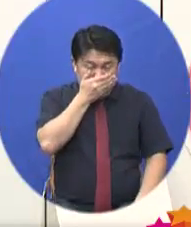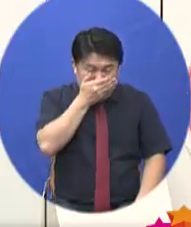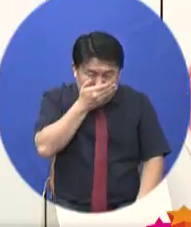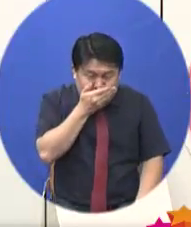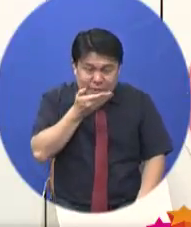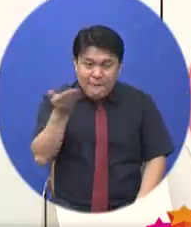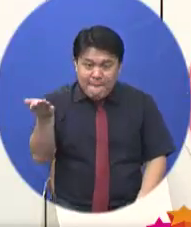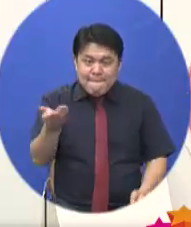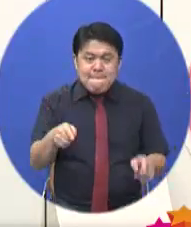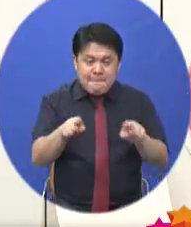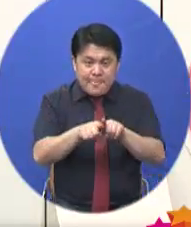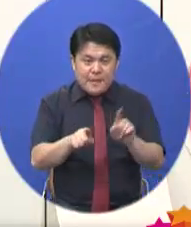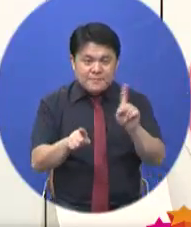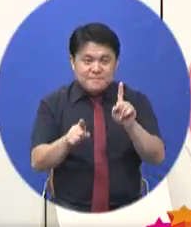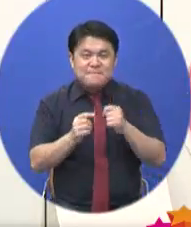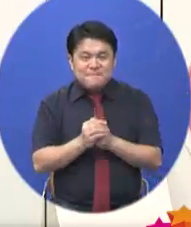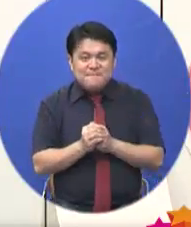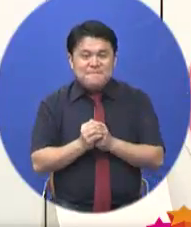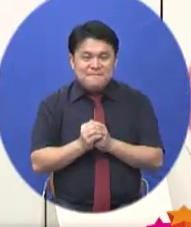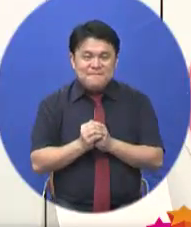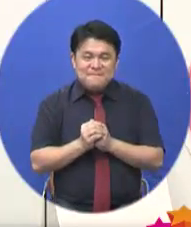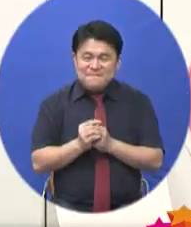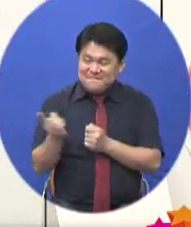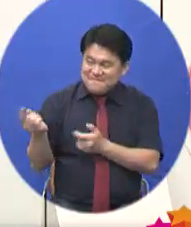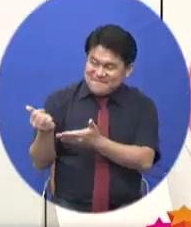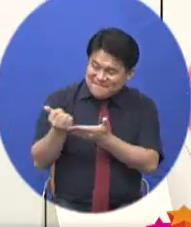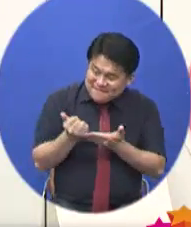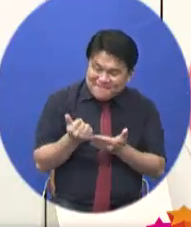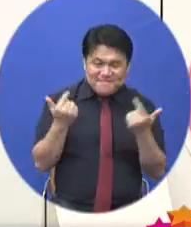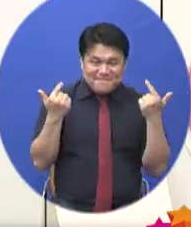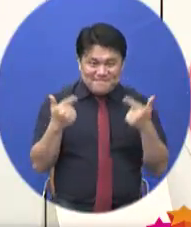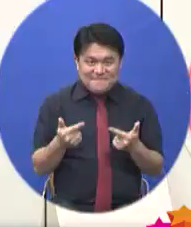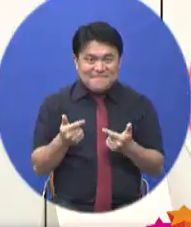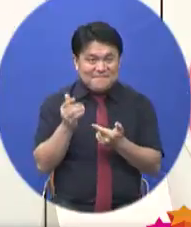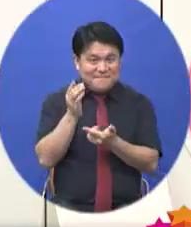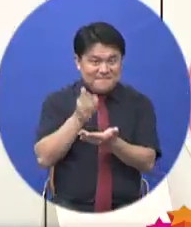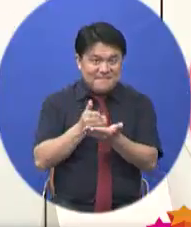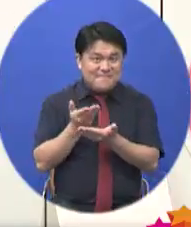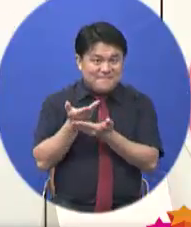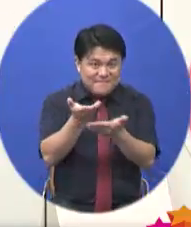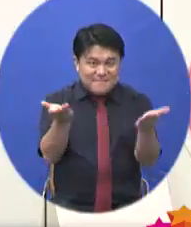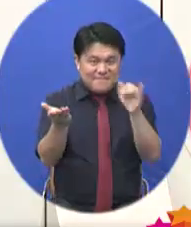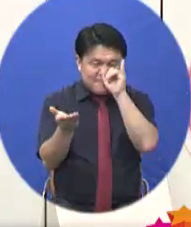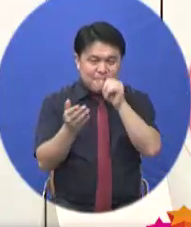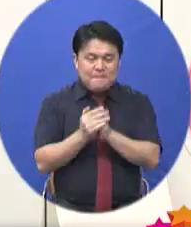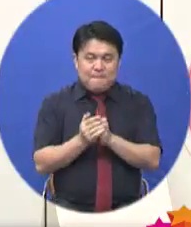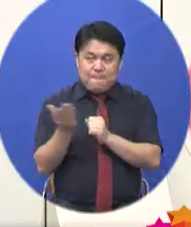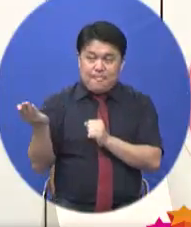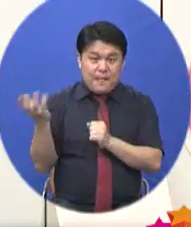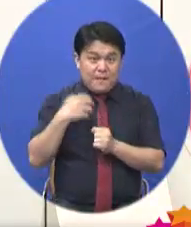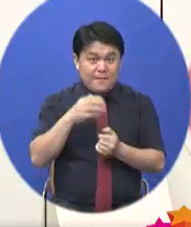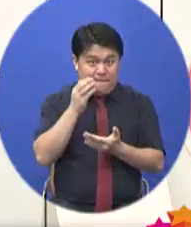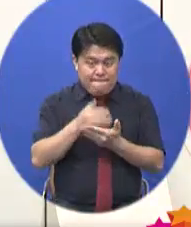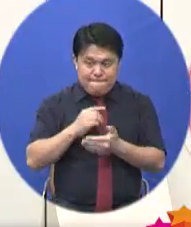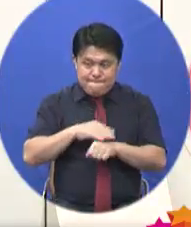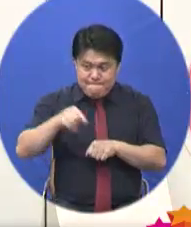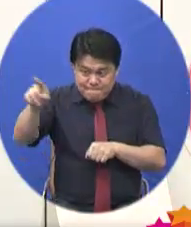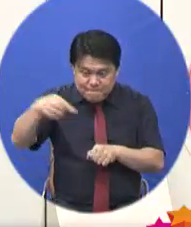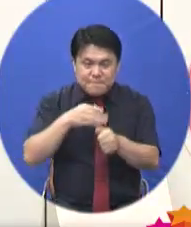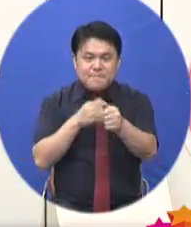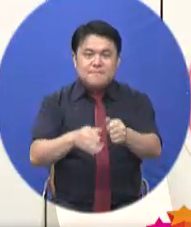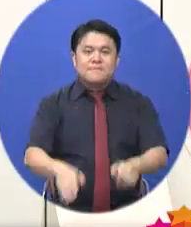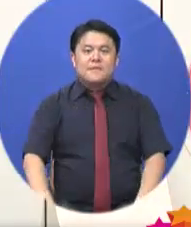선생님이 계셔서 든든한 아군하고 이렇게 네. 함께 진행하고 있습니다. 네, 네. 유다은 씨 걱정 마시고 잘 다녀오시기